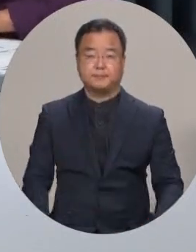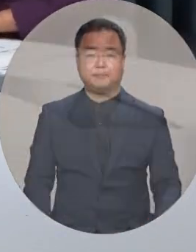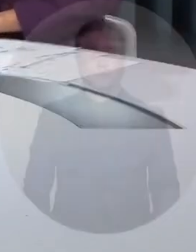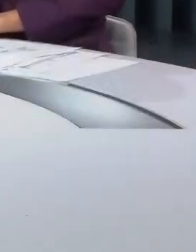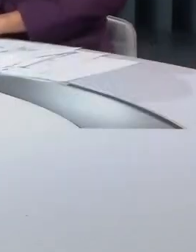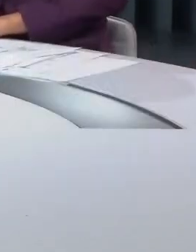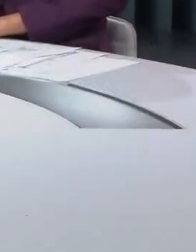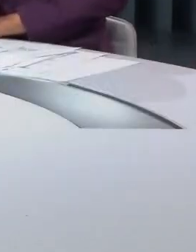들었습니다